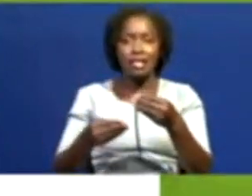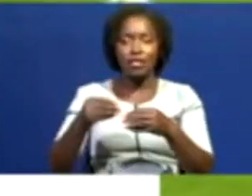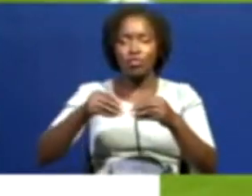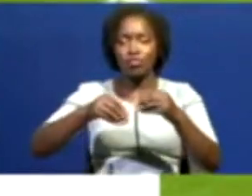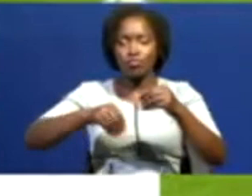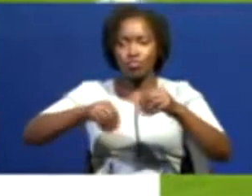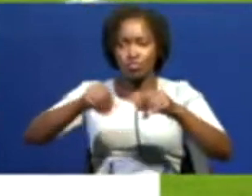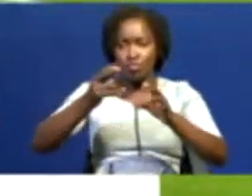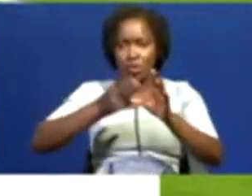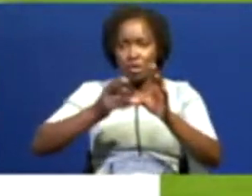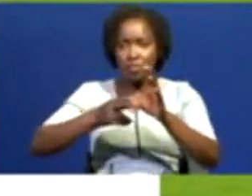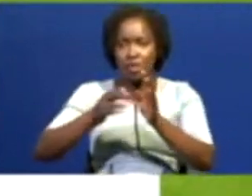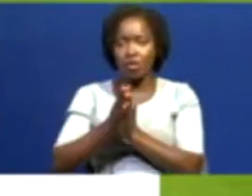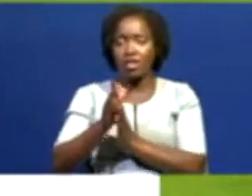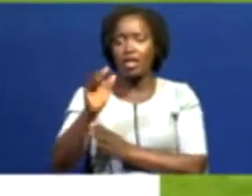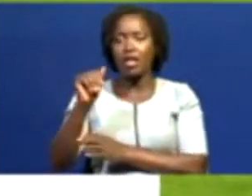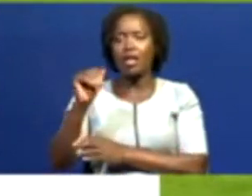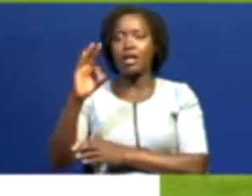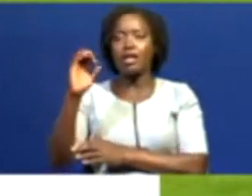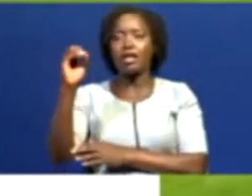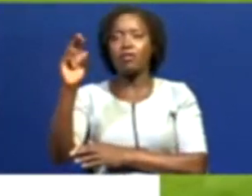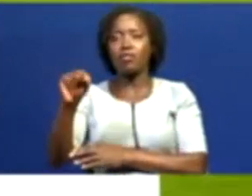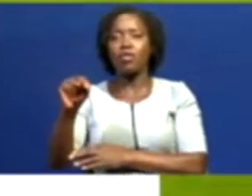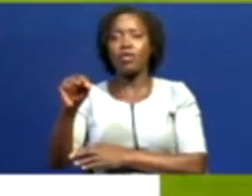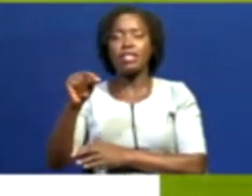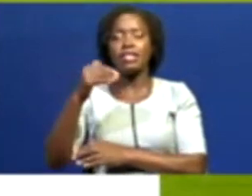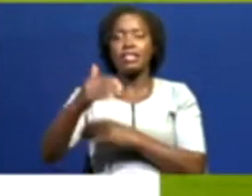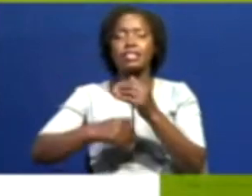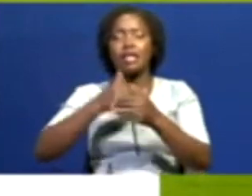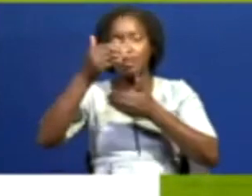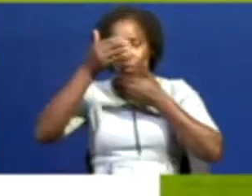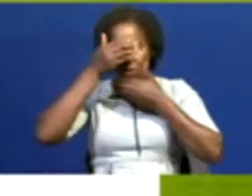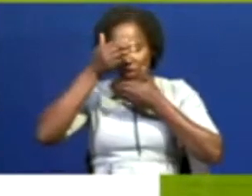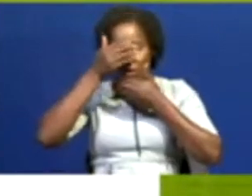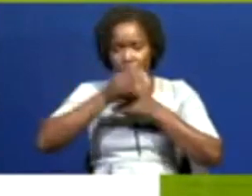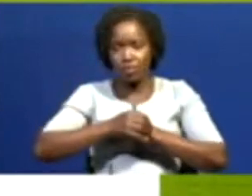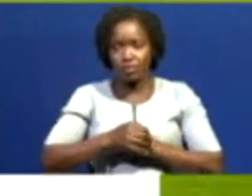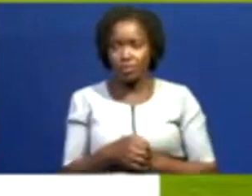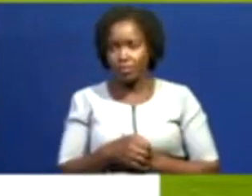kuwania kombe la kinadada barani Afrika mwaka ujao nchini Morocco.